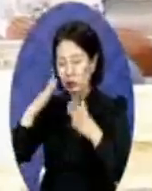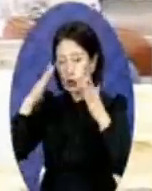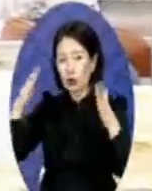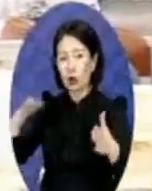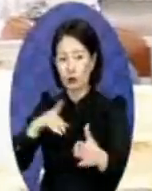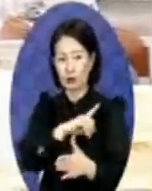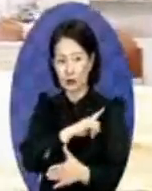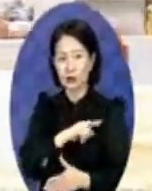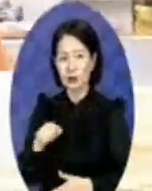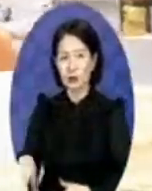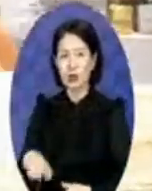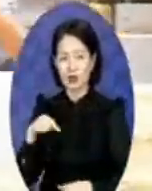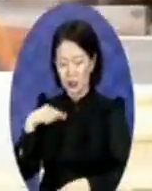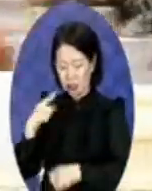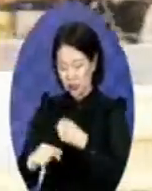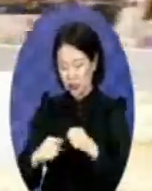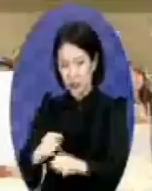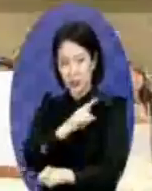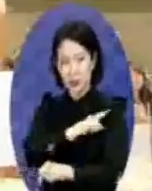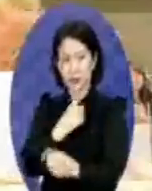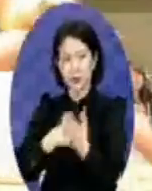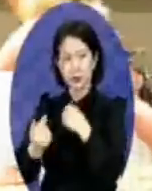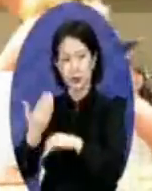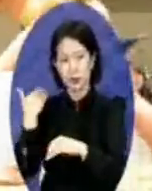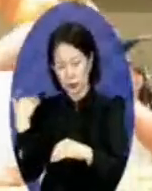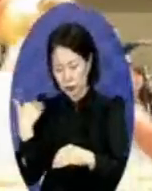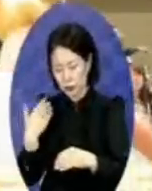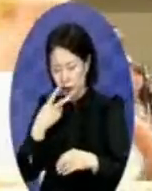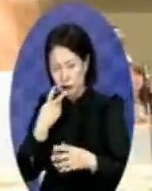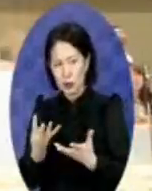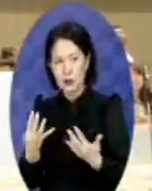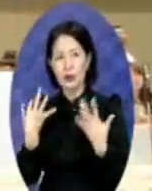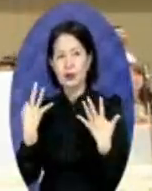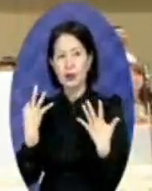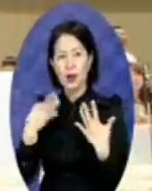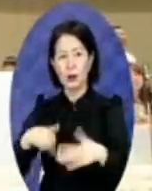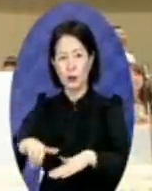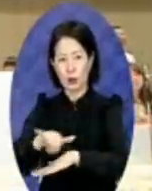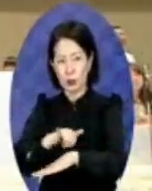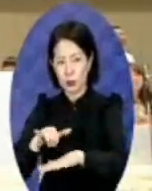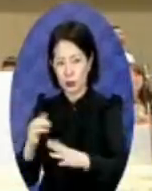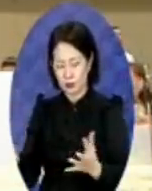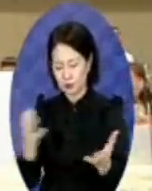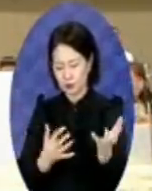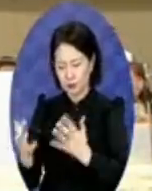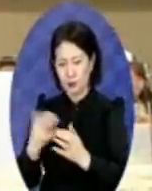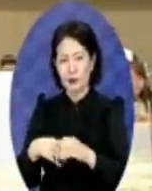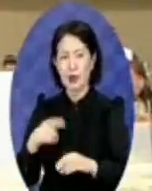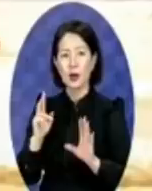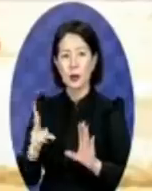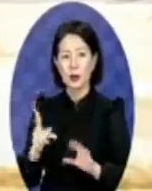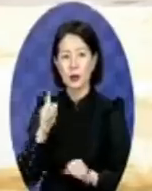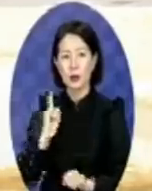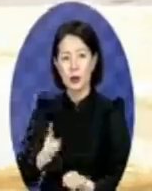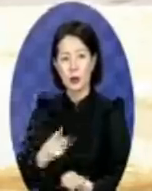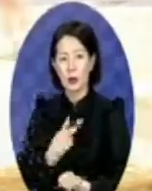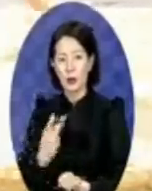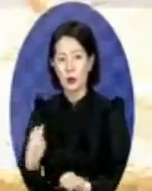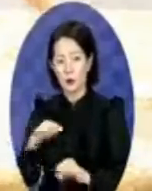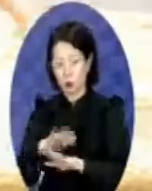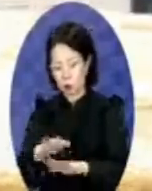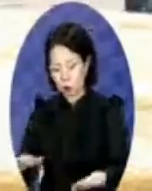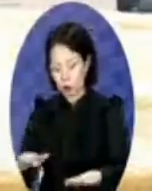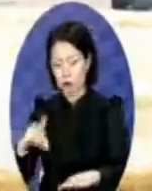юм. Энэ жилийн тэмцээн өмнөх жилүүдээс сар хүрээгээ тэлж 8 улсын 1200 гаруй өсвөр бага насны тамирчид оролцож